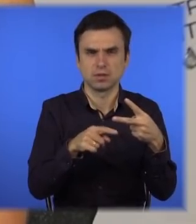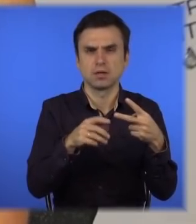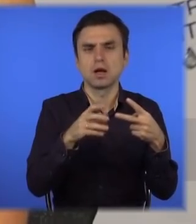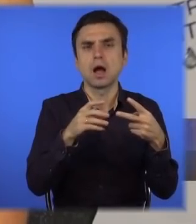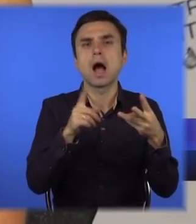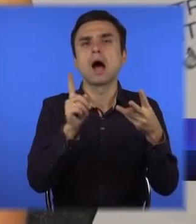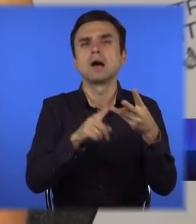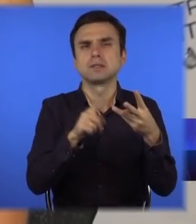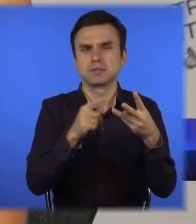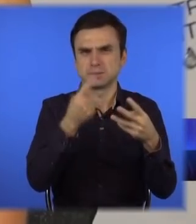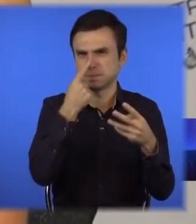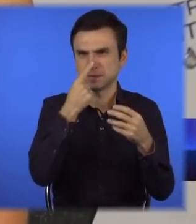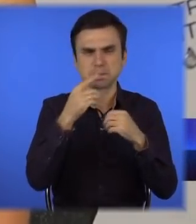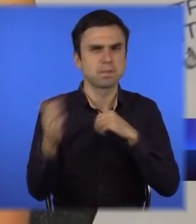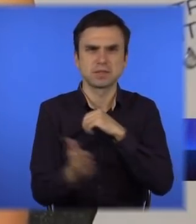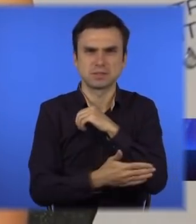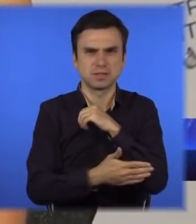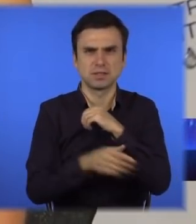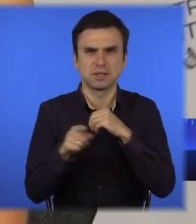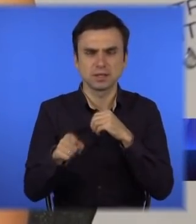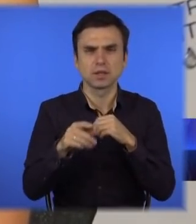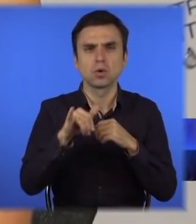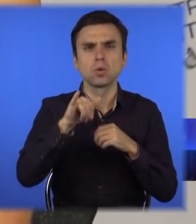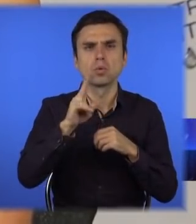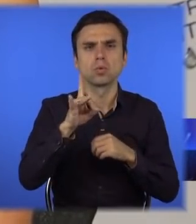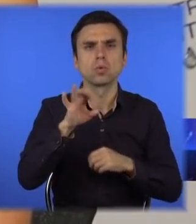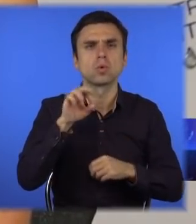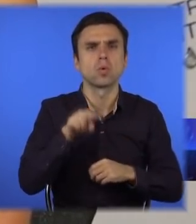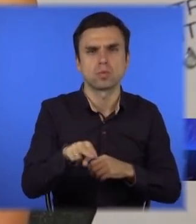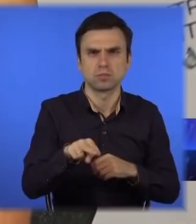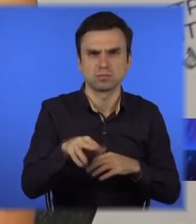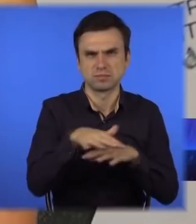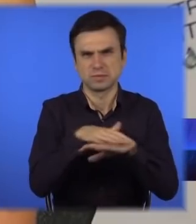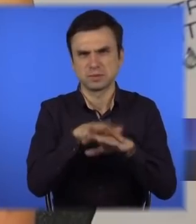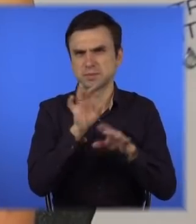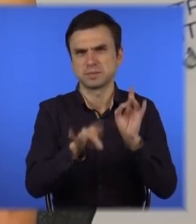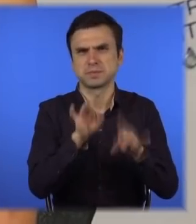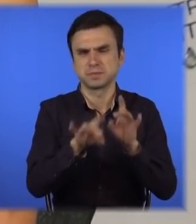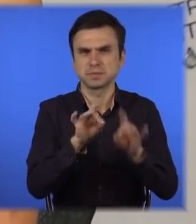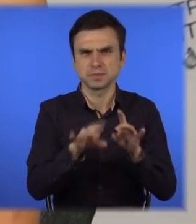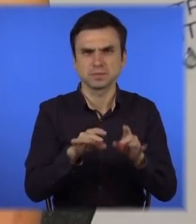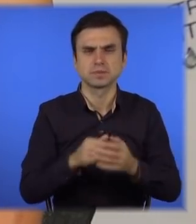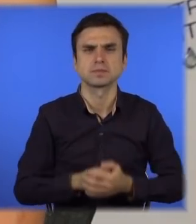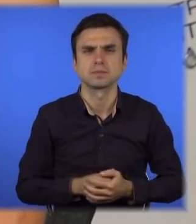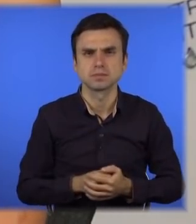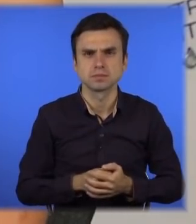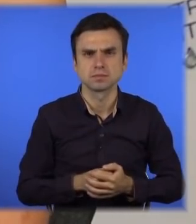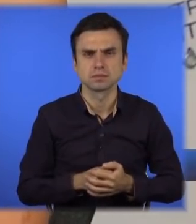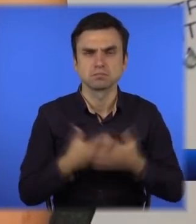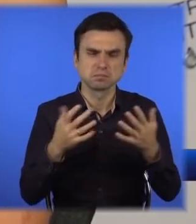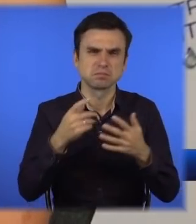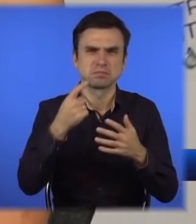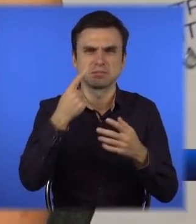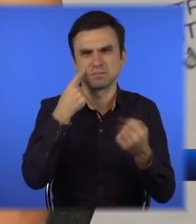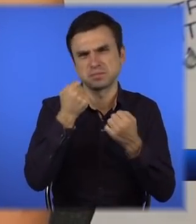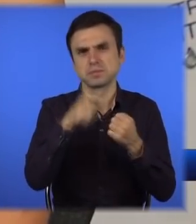Результати опитування в певному сенсі приголомшливі. Більшість людей, чверть населення, взагалі не бачить перспективи у існуючих